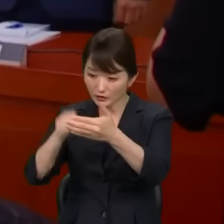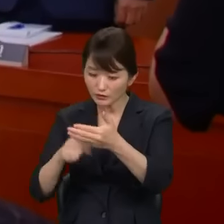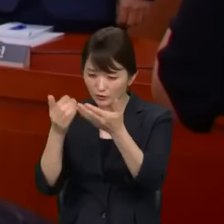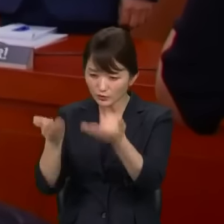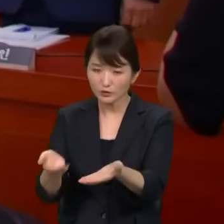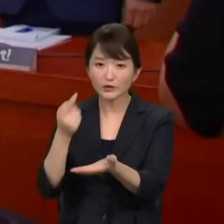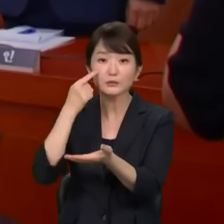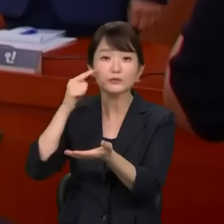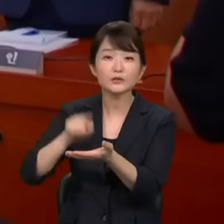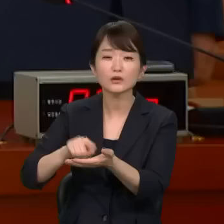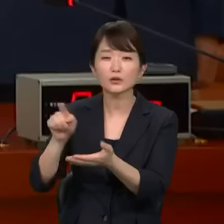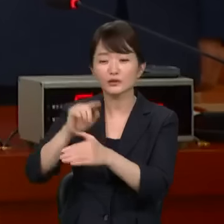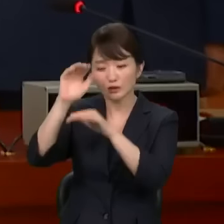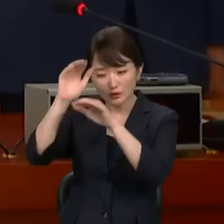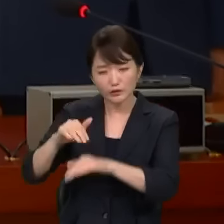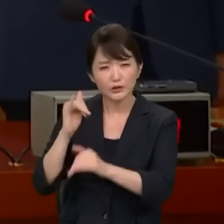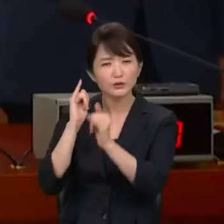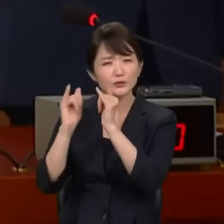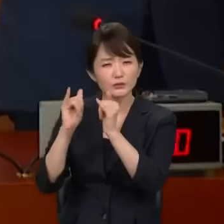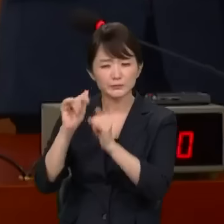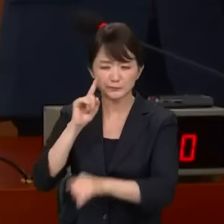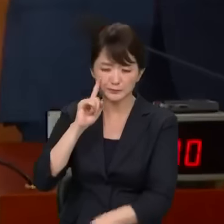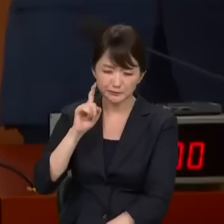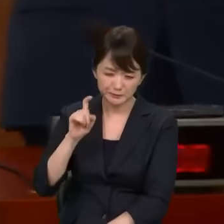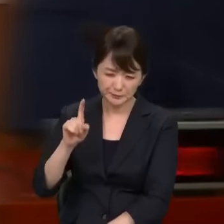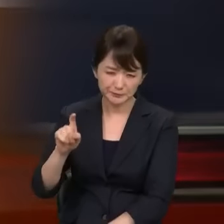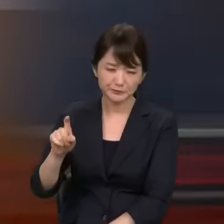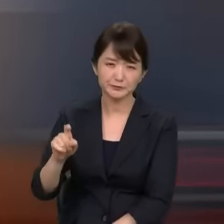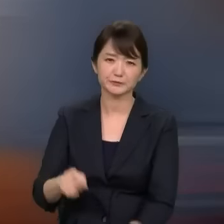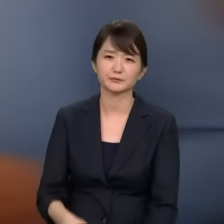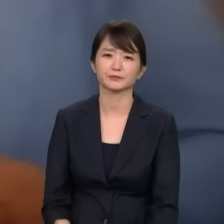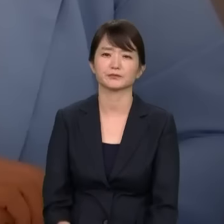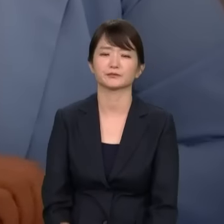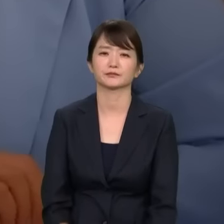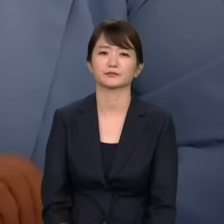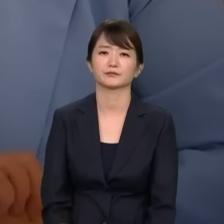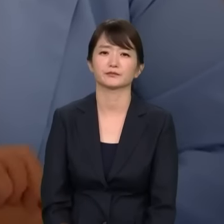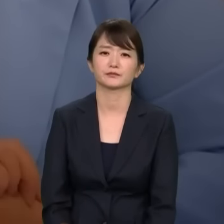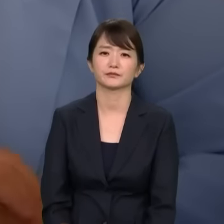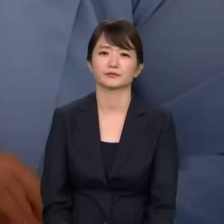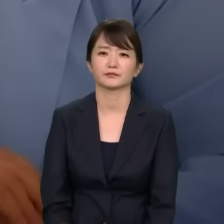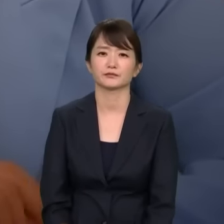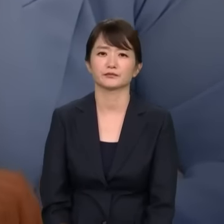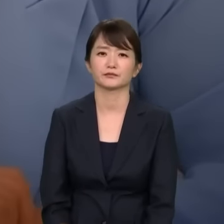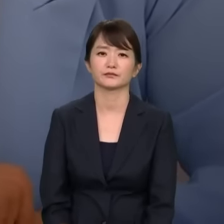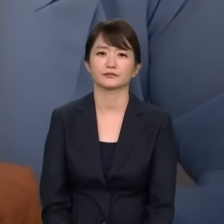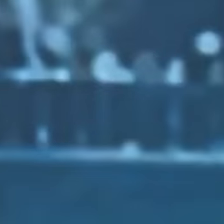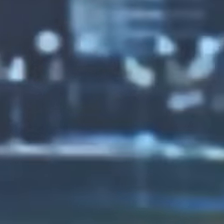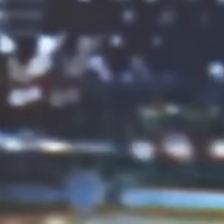드러나면서 어떤 내용으로 통화했는지 의문이 커지고 있습니다. JTBC 유선입니다.